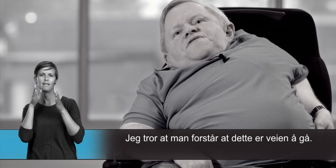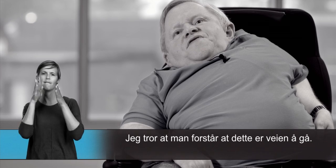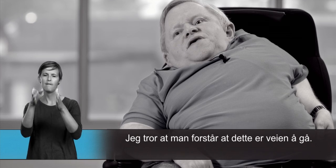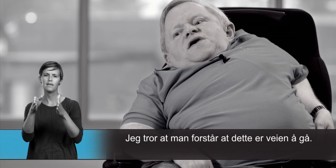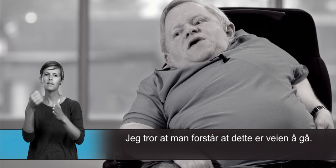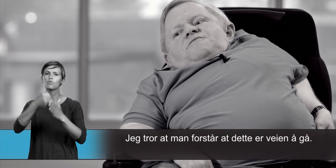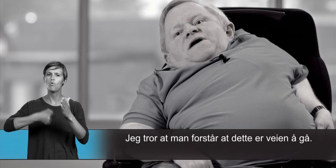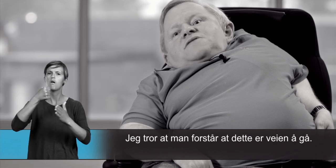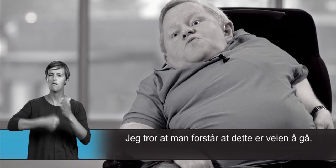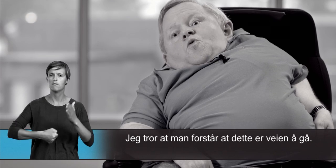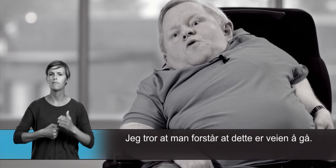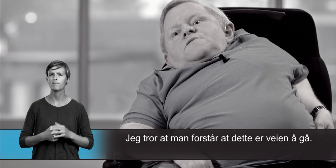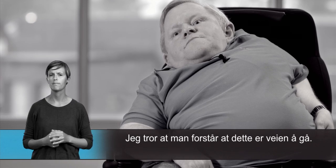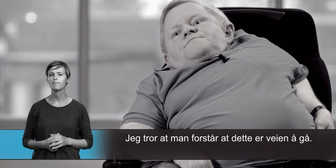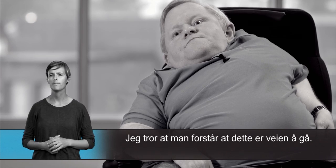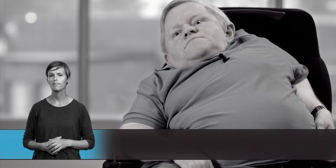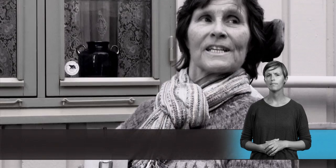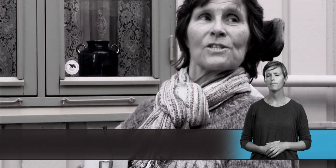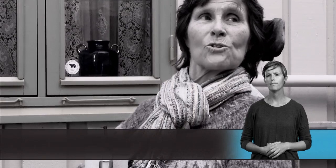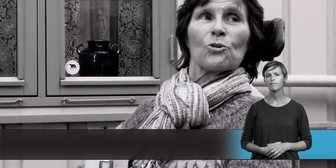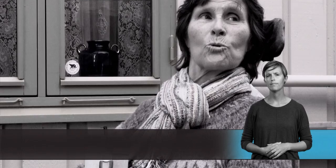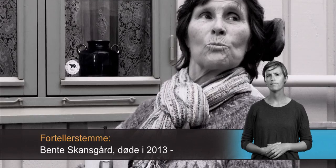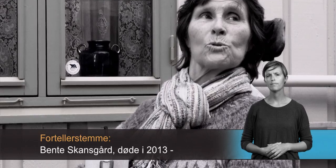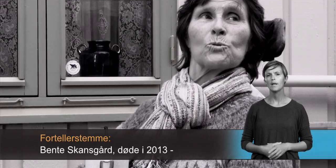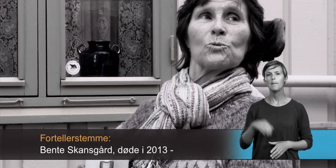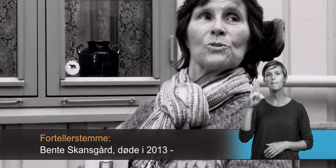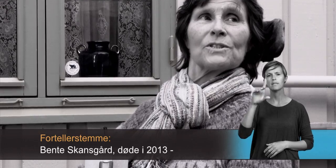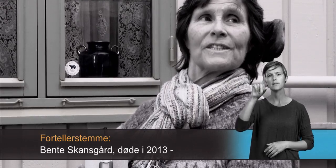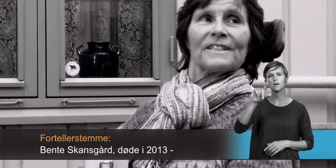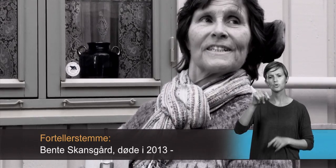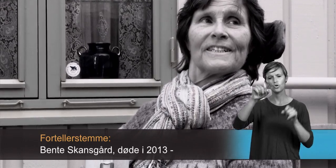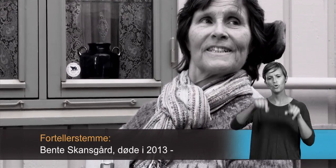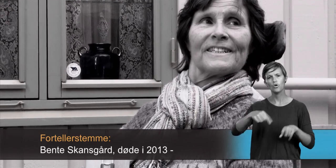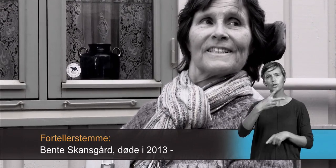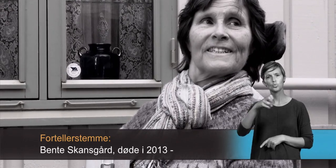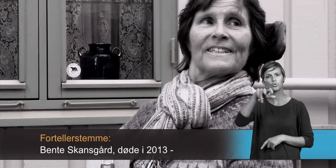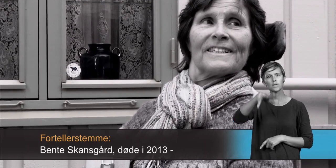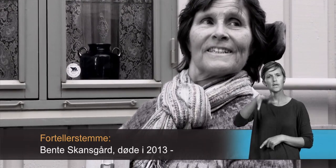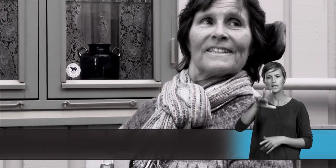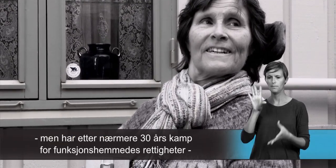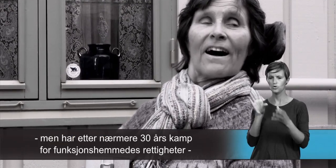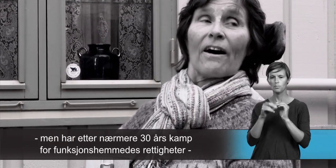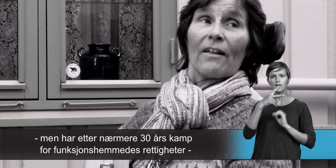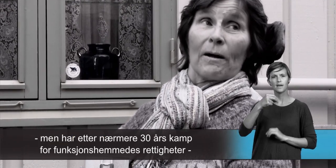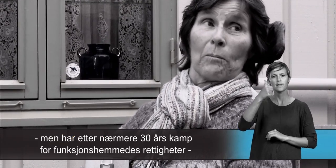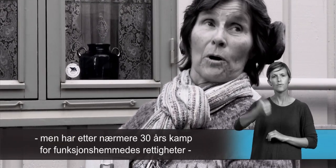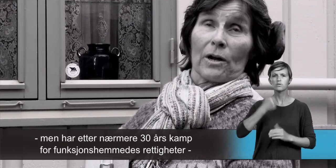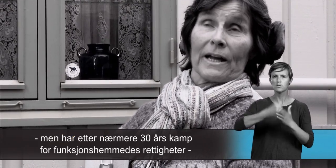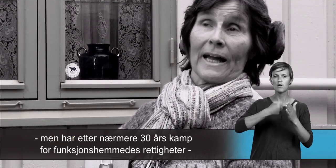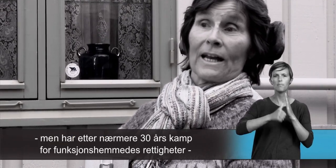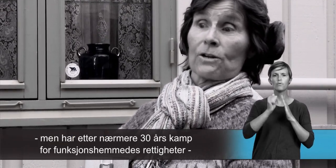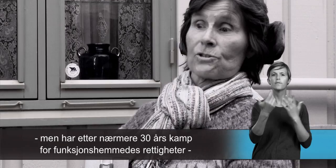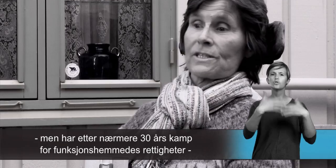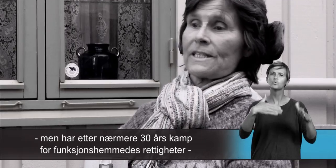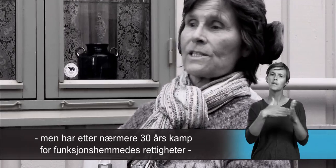er faktisk veien å gå. Bente Skansgård døde i 2013, men har etter nærmere